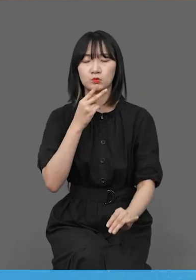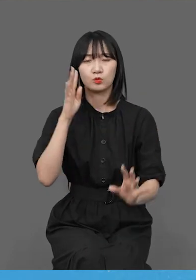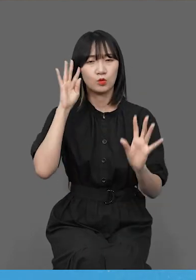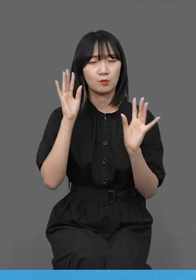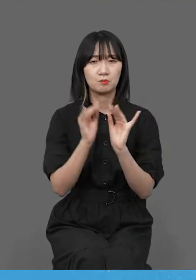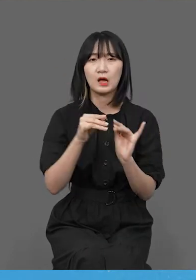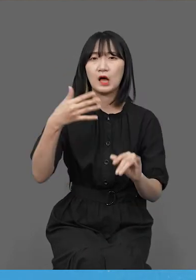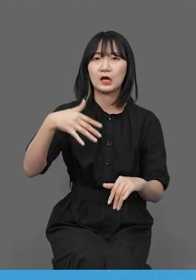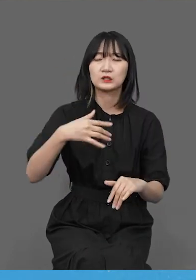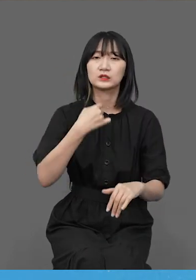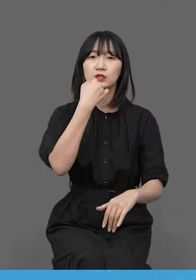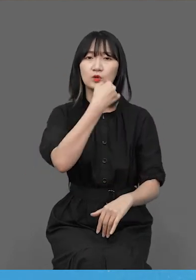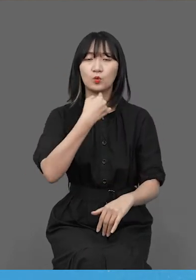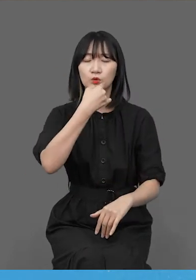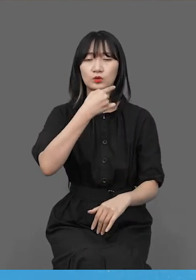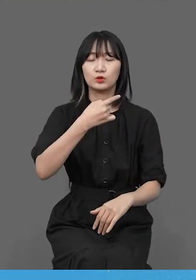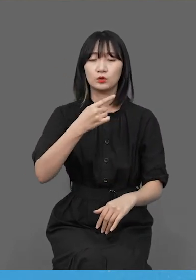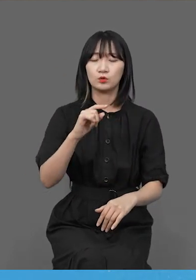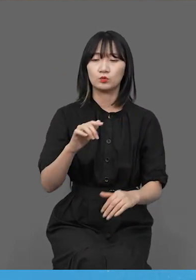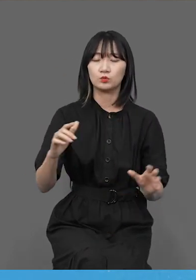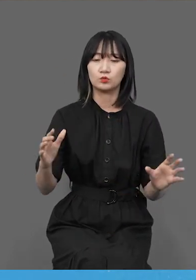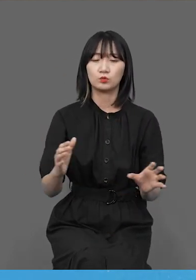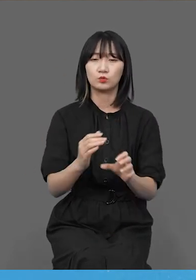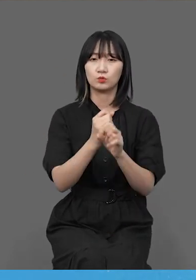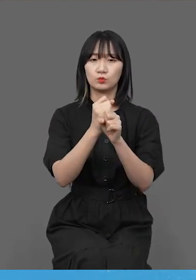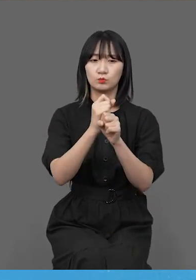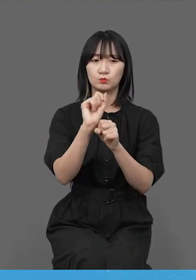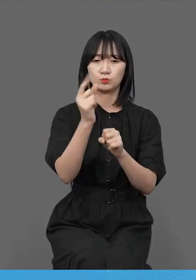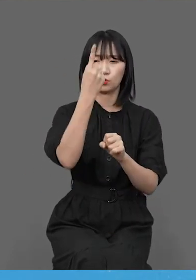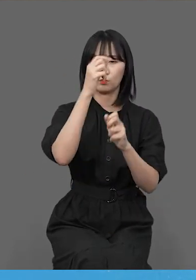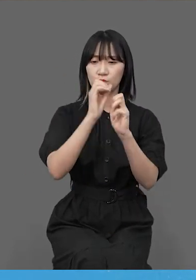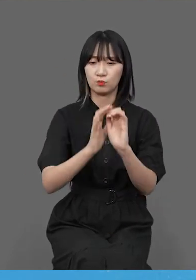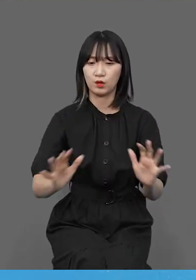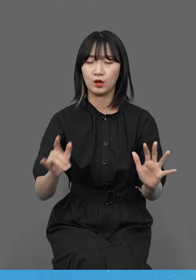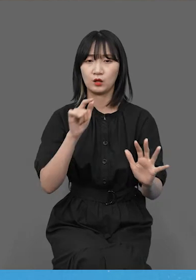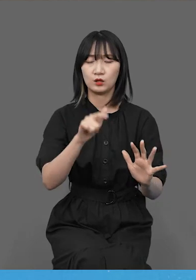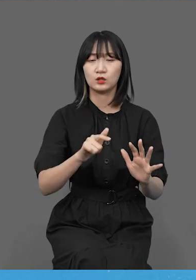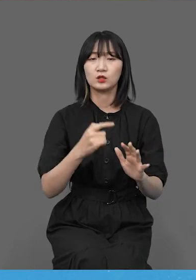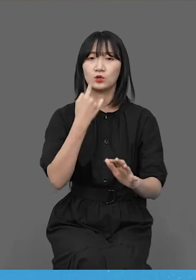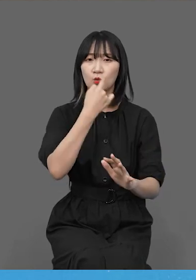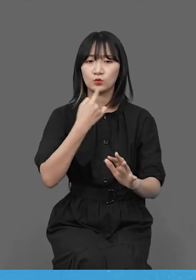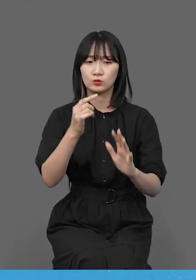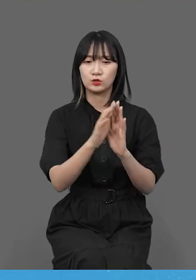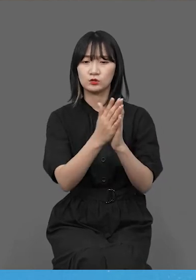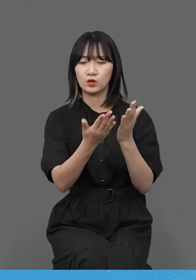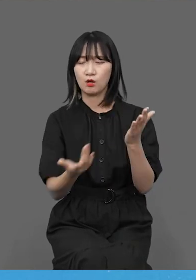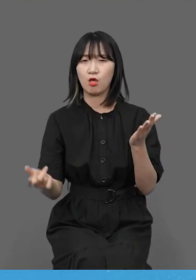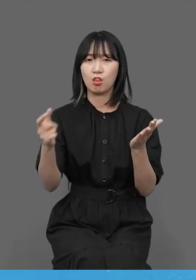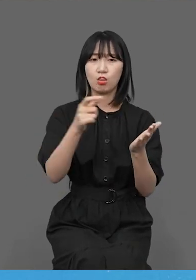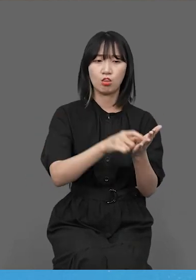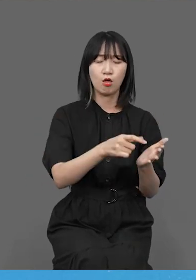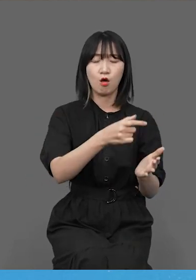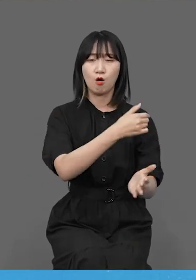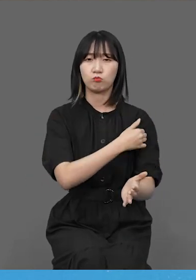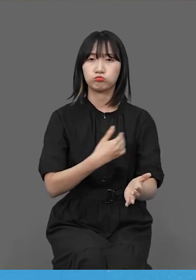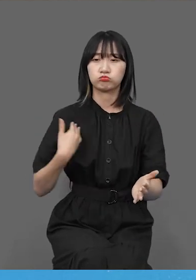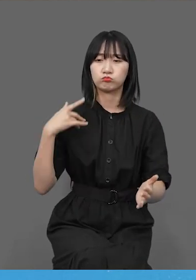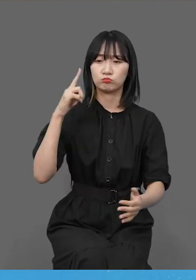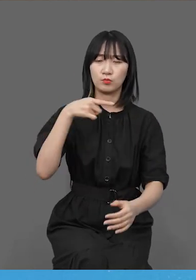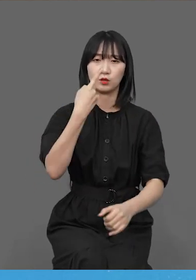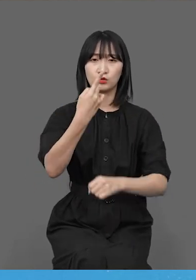합의되지 않은 이론이 공통조상 이론인데, 그게 왜 우리 교과서에 버젓이 100년